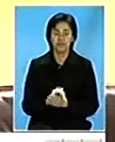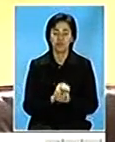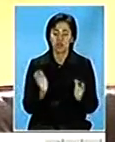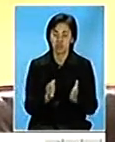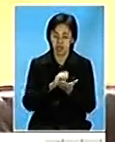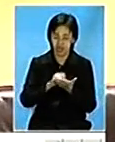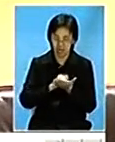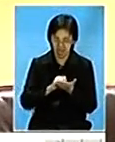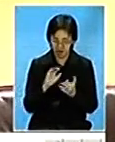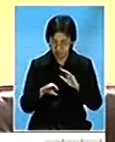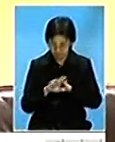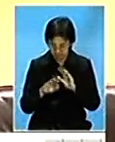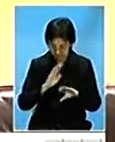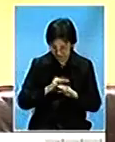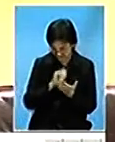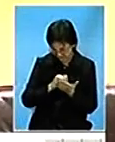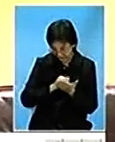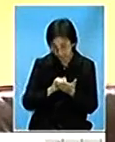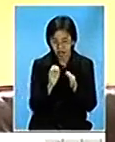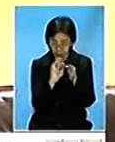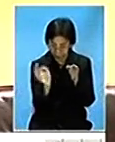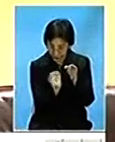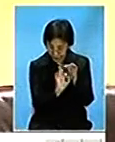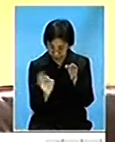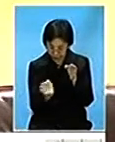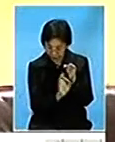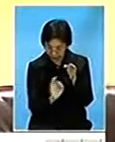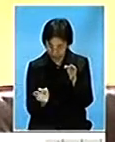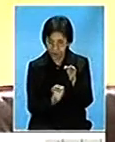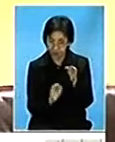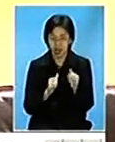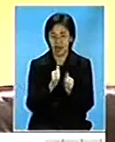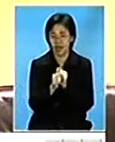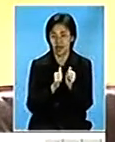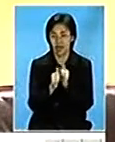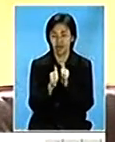การคัดลายมือการเขียนเรียงความโดยจะมีการแข่งขัน